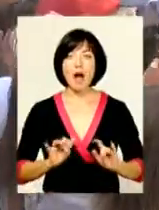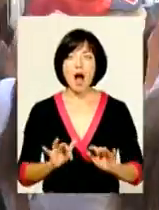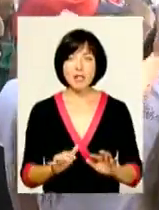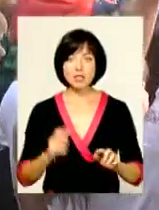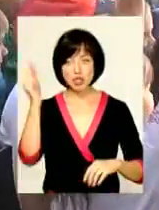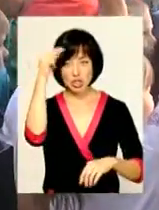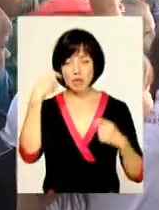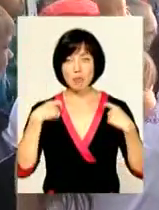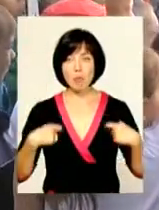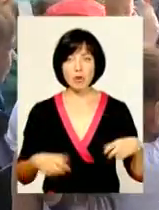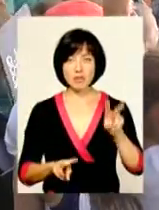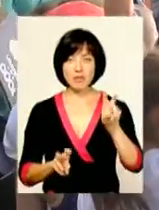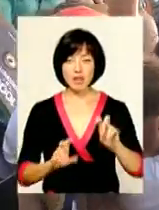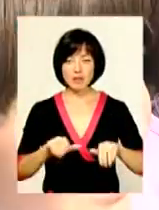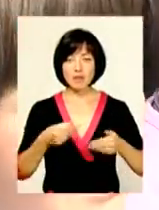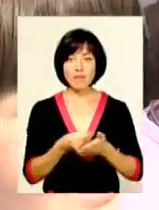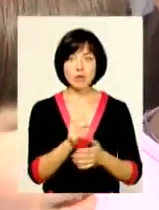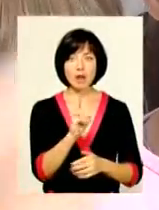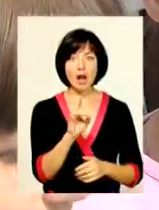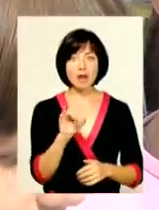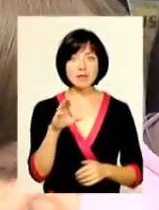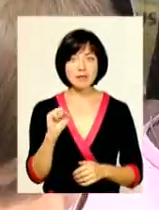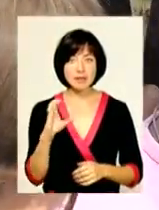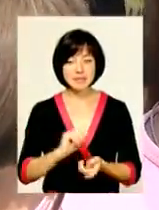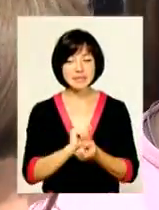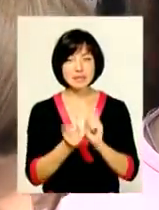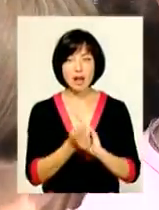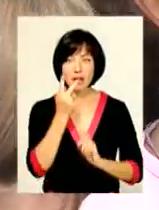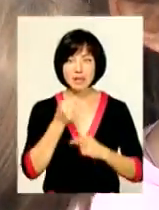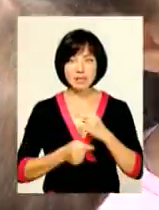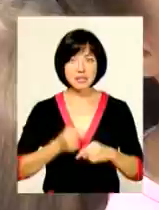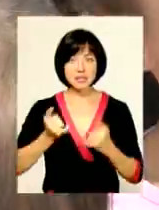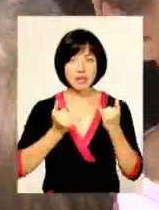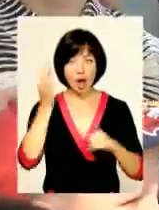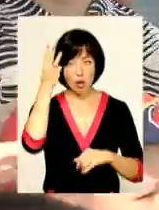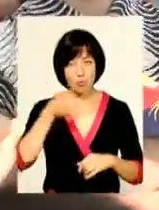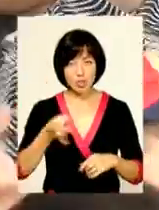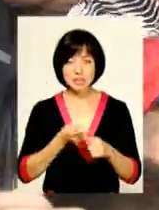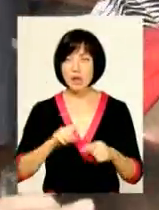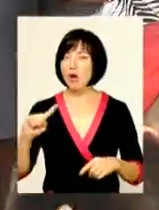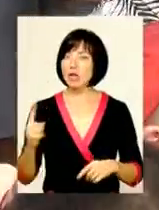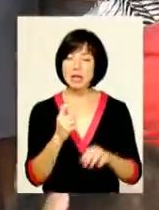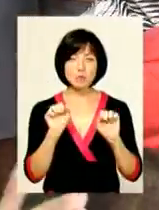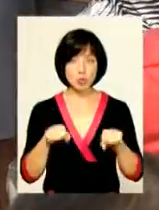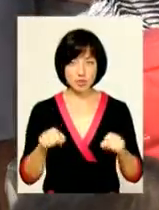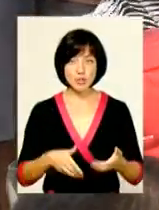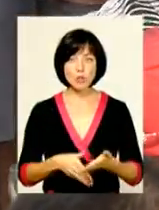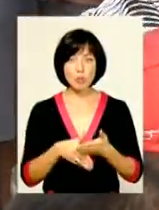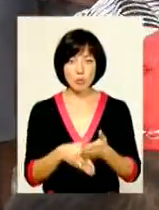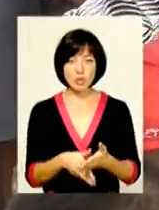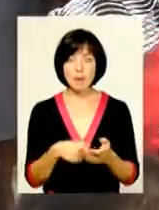портфелик», ініційована благодійним фондом «Карітас», уже стала традиційною для Хмельниччини. Нині це одна із можливостей